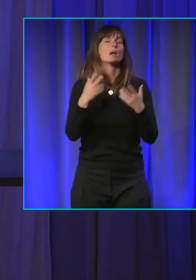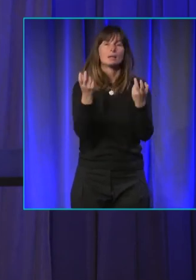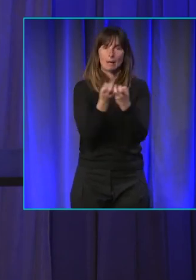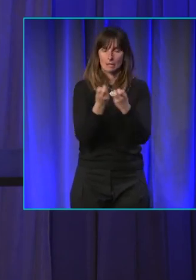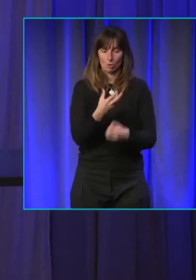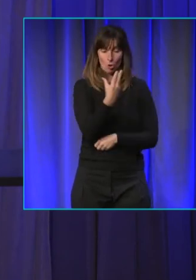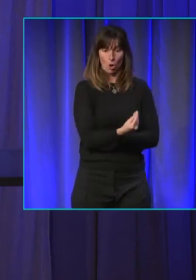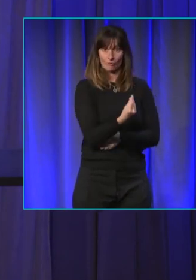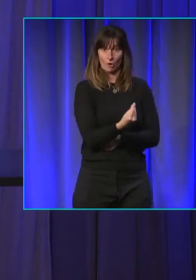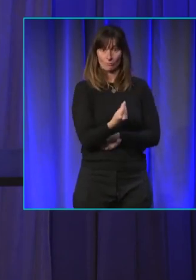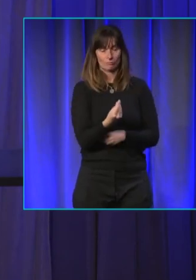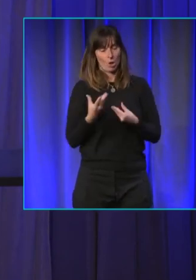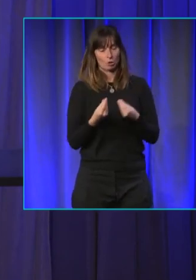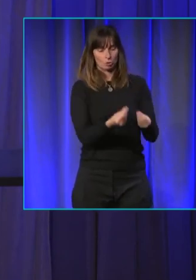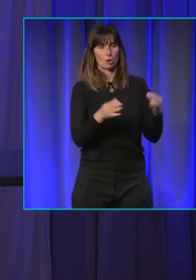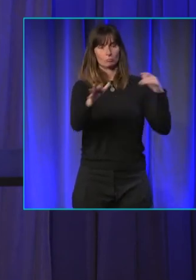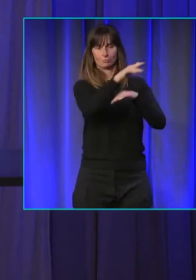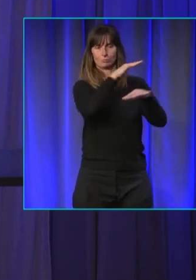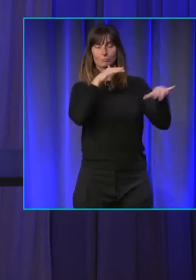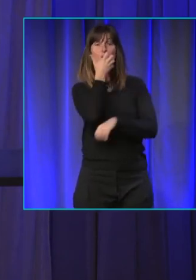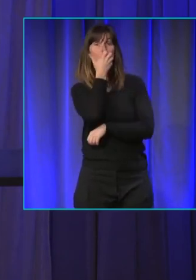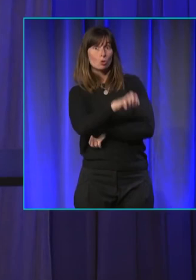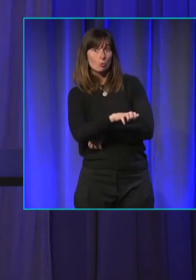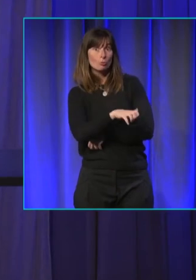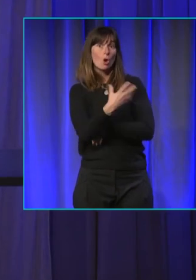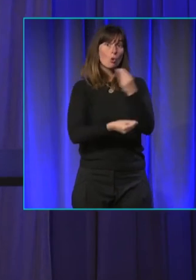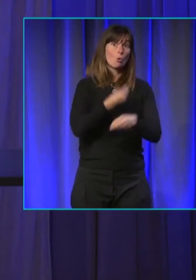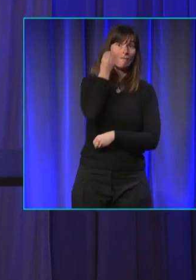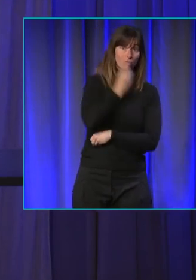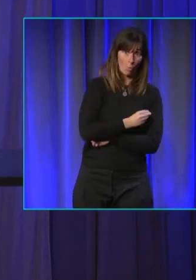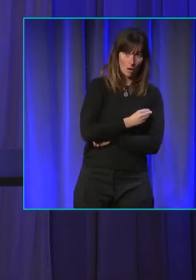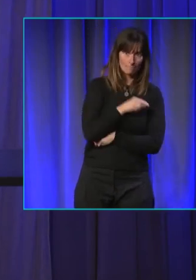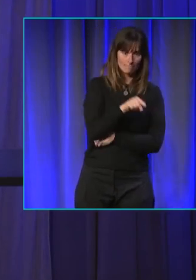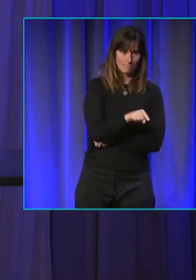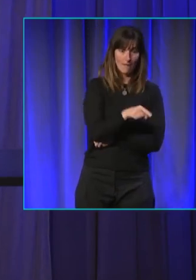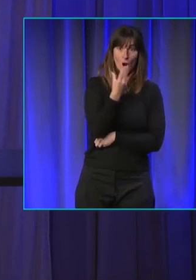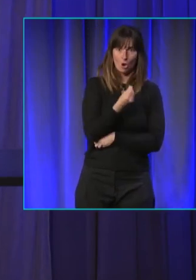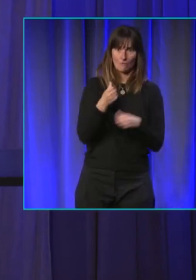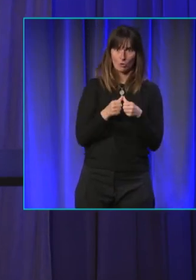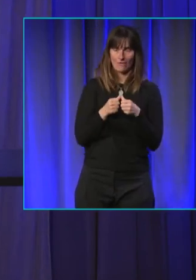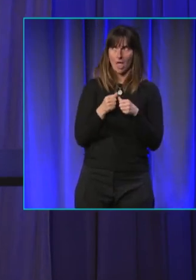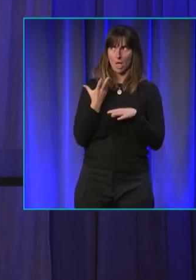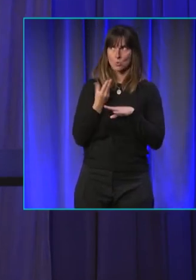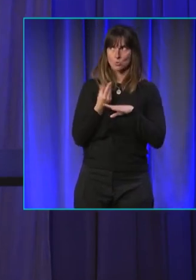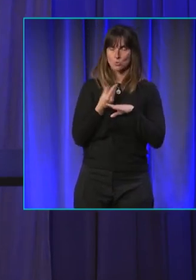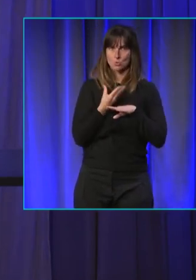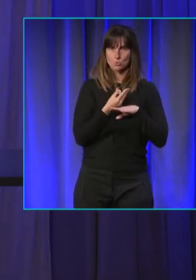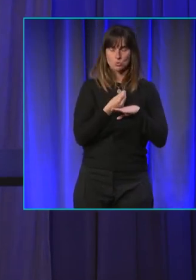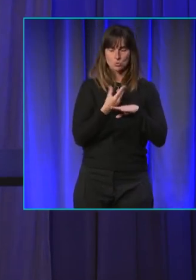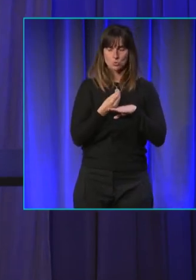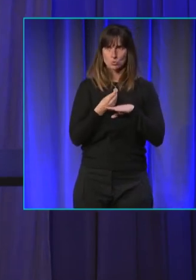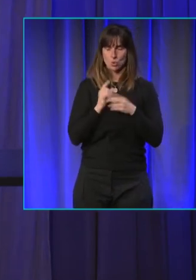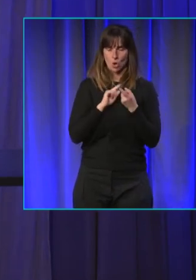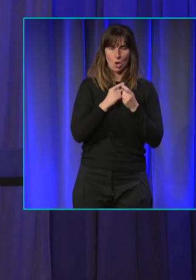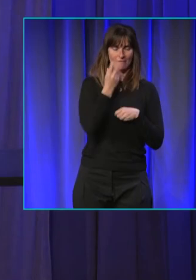à la chaleur ou au froid, l'enfant il va absorber, il va se réchauffer beaucoup